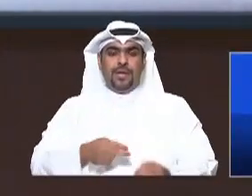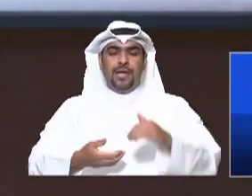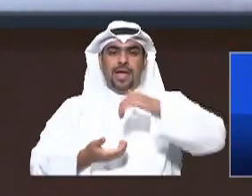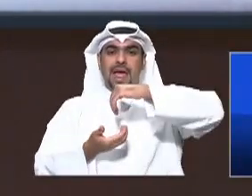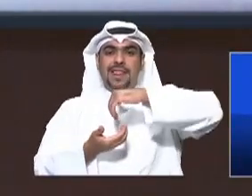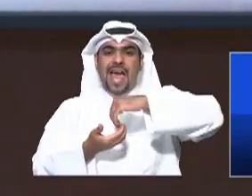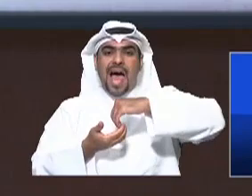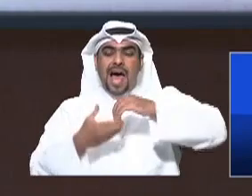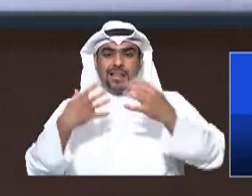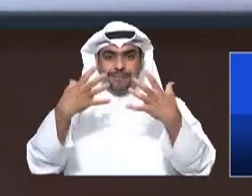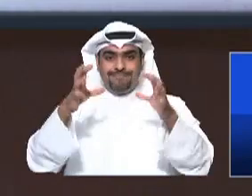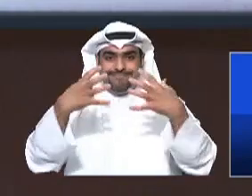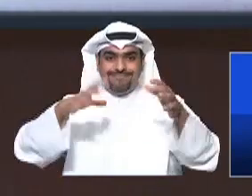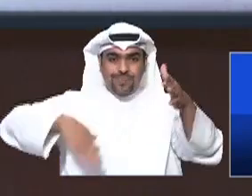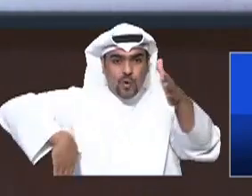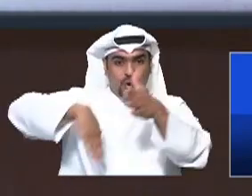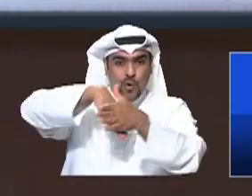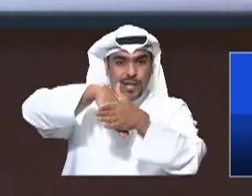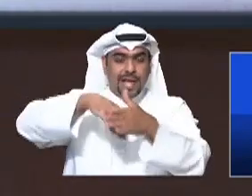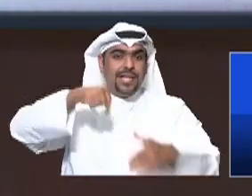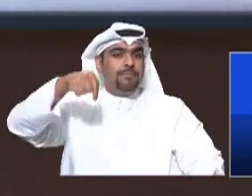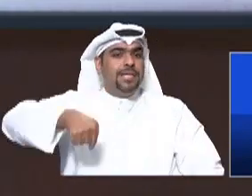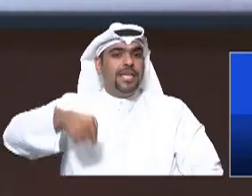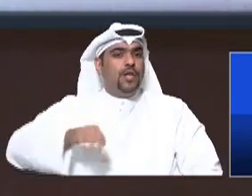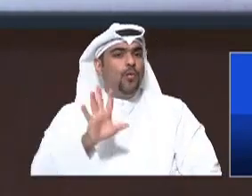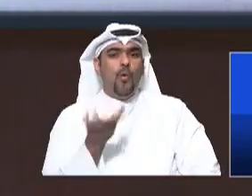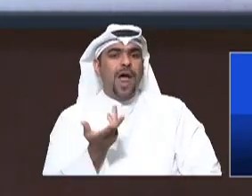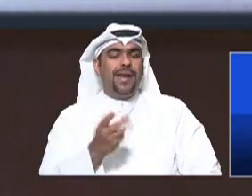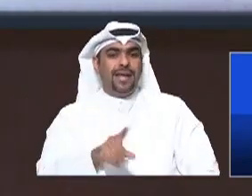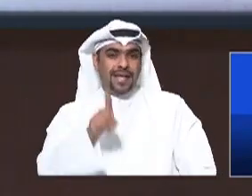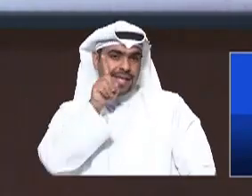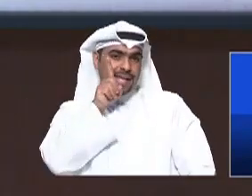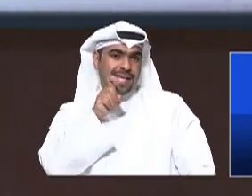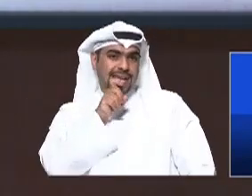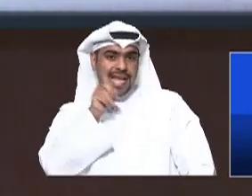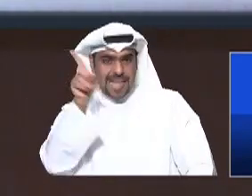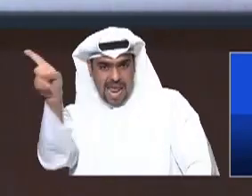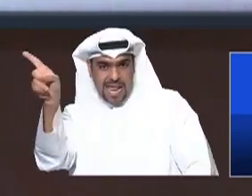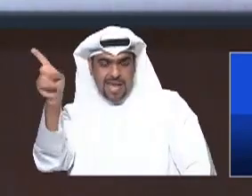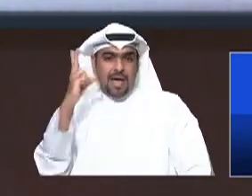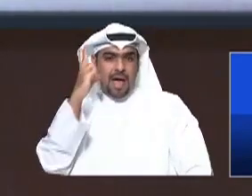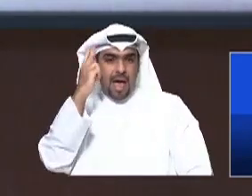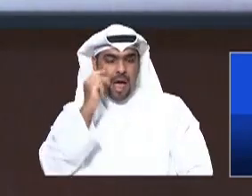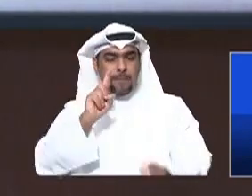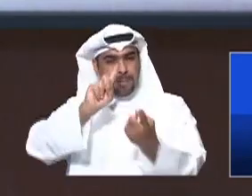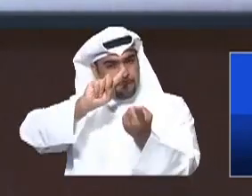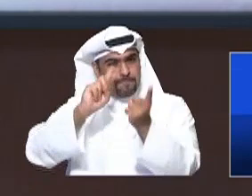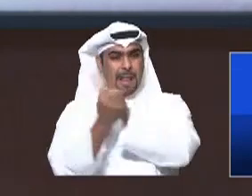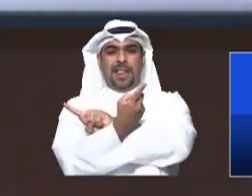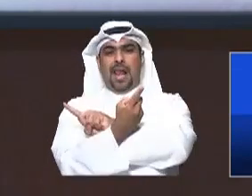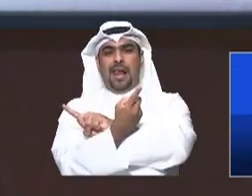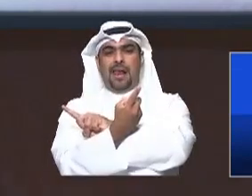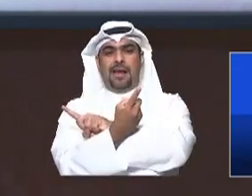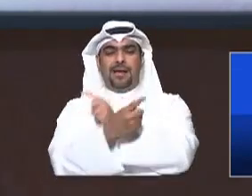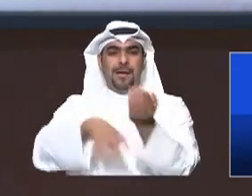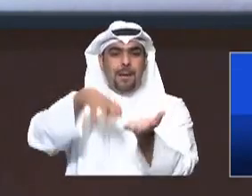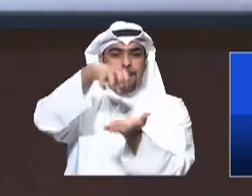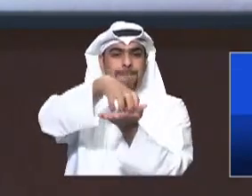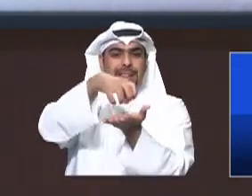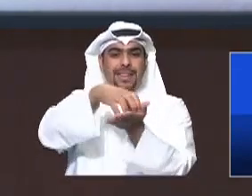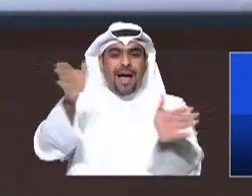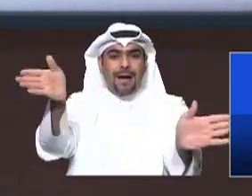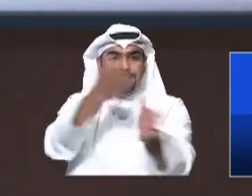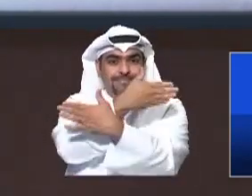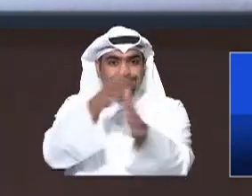التنفيذي خاطب الهيئة وردت عليه على الجهاز التنفيذي، وأنا طلبت إحالته للجهاز التنفيذي لتقديم دراسة